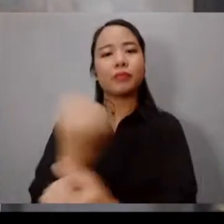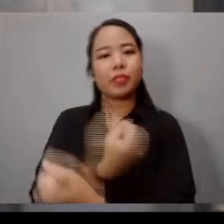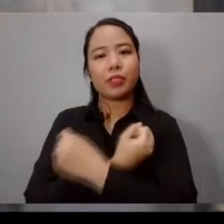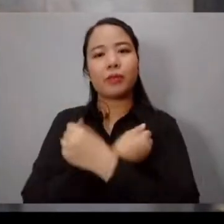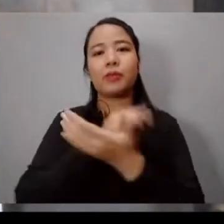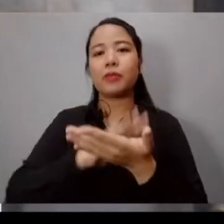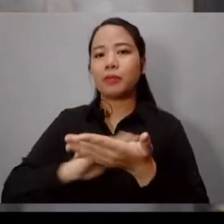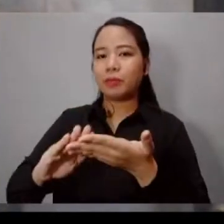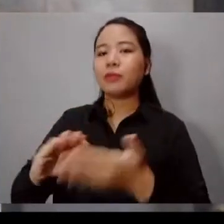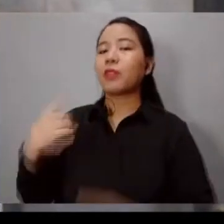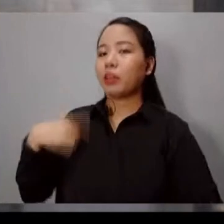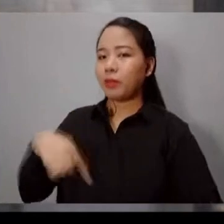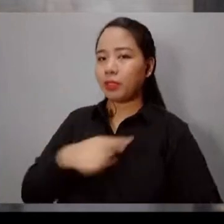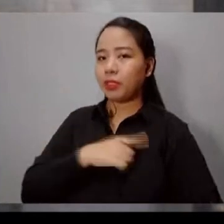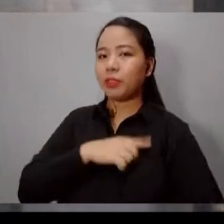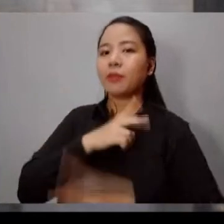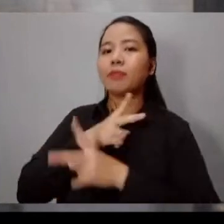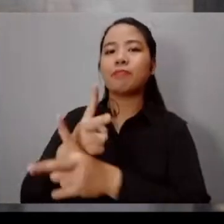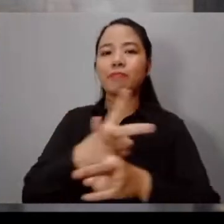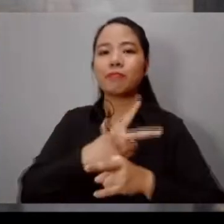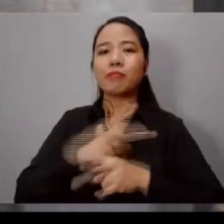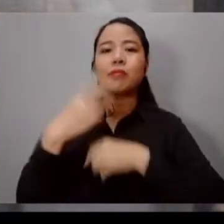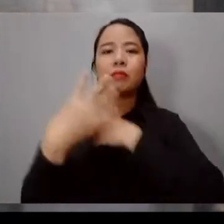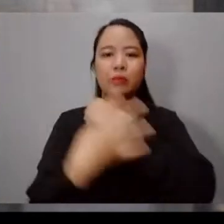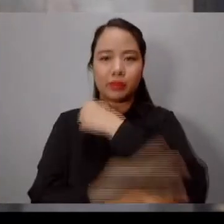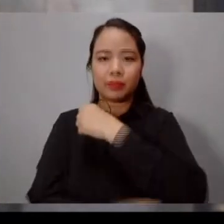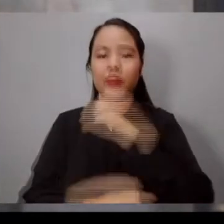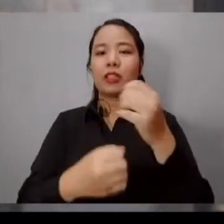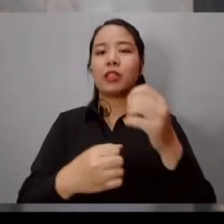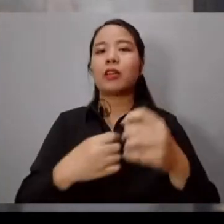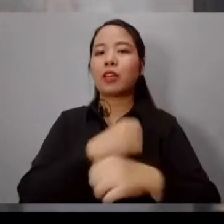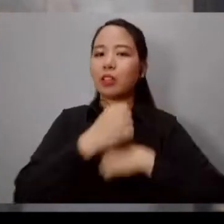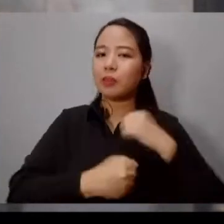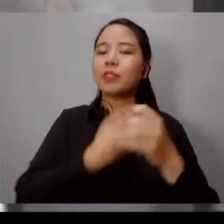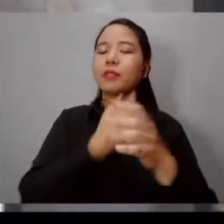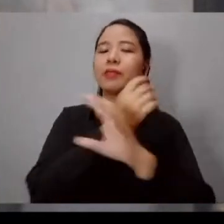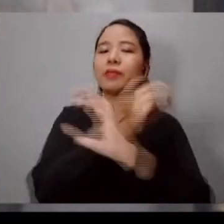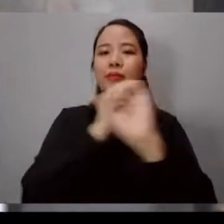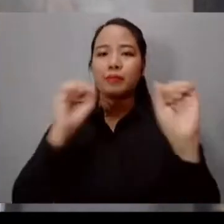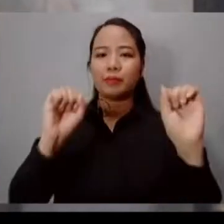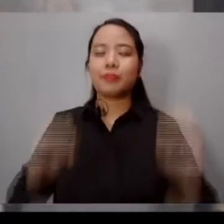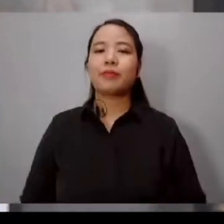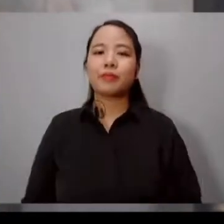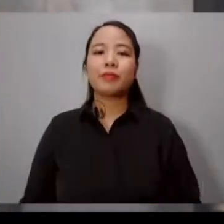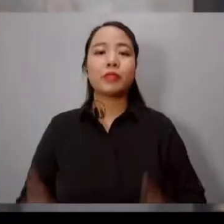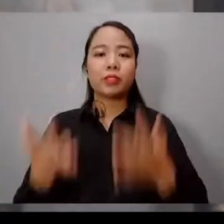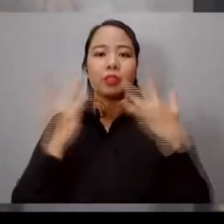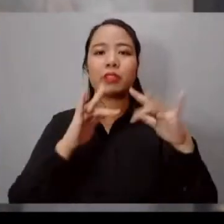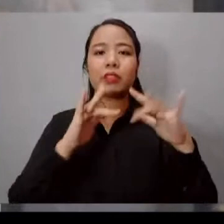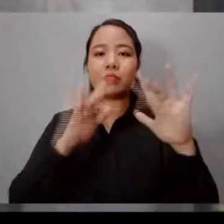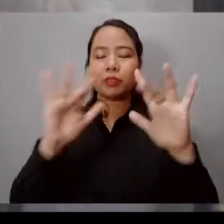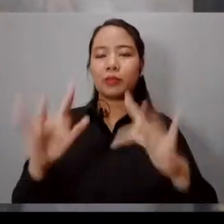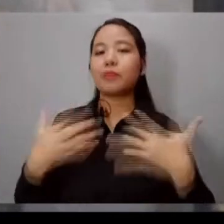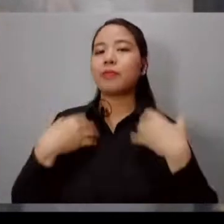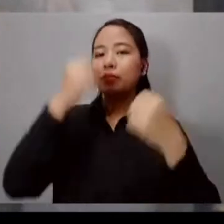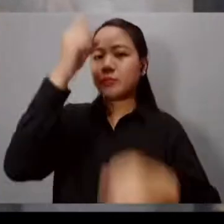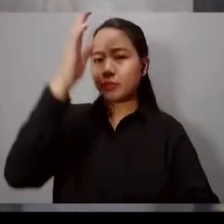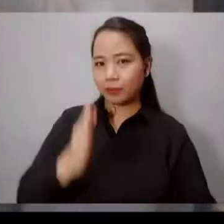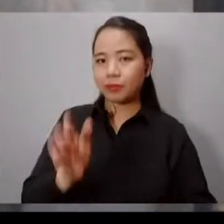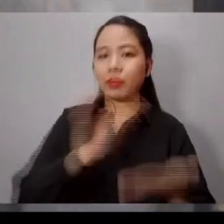lingapin at sa kahirapan ay iyong iligtas. Kaawaan tayo ng makapangyarihang Diyos. Patawarin tayo sa ating